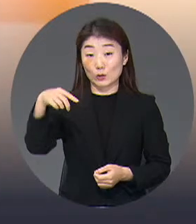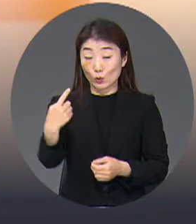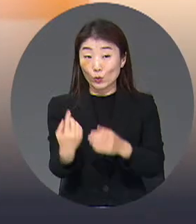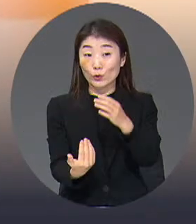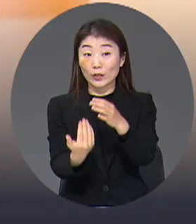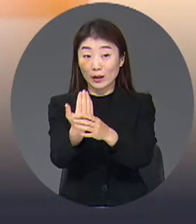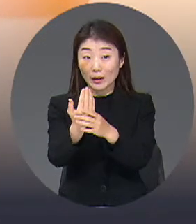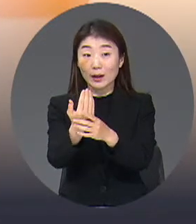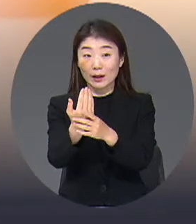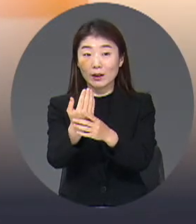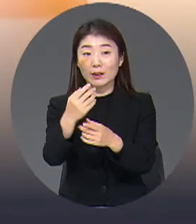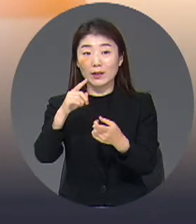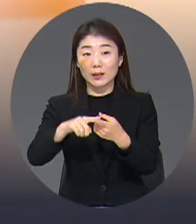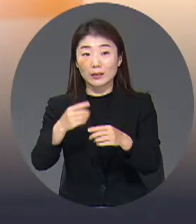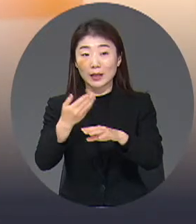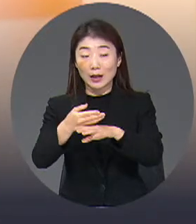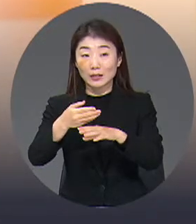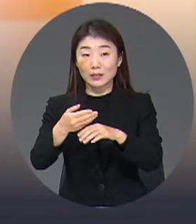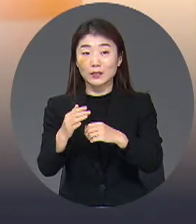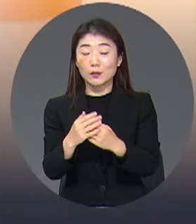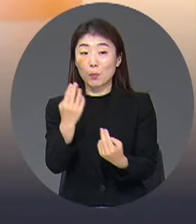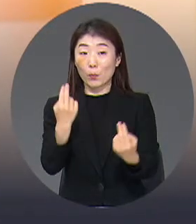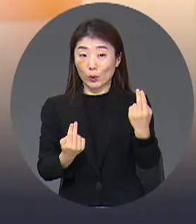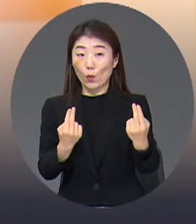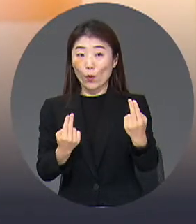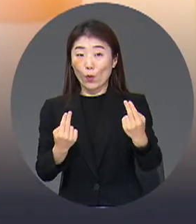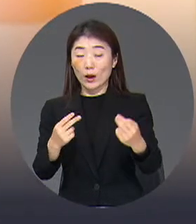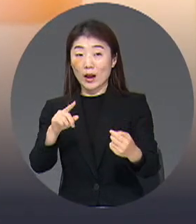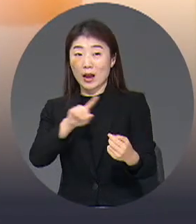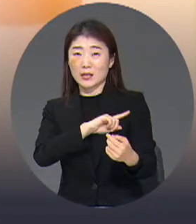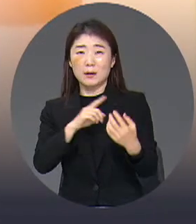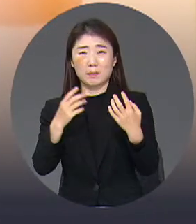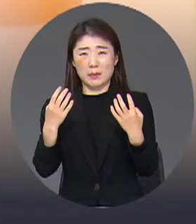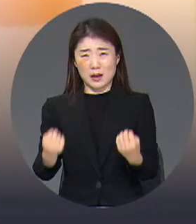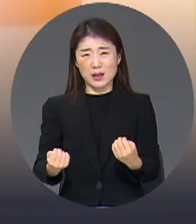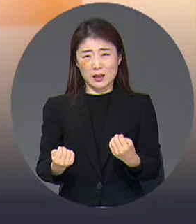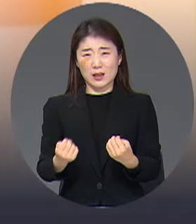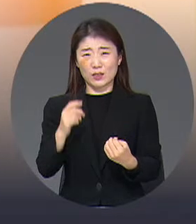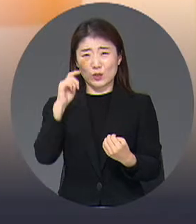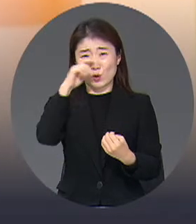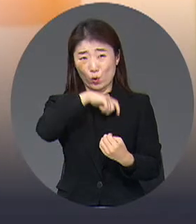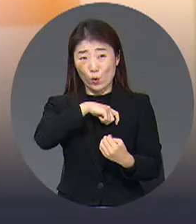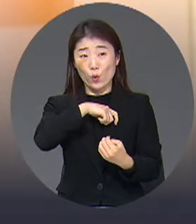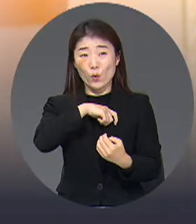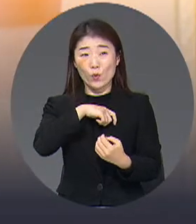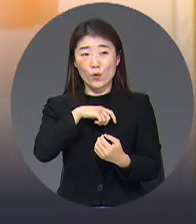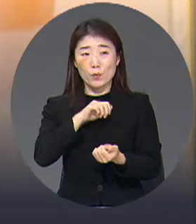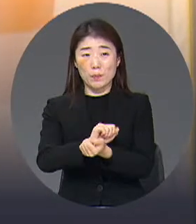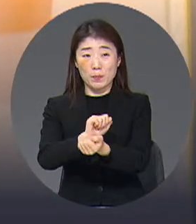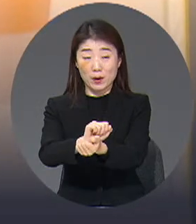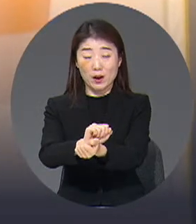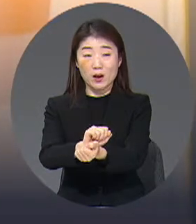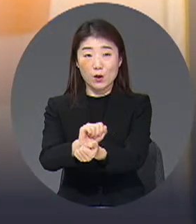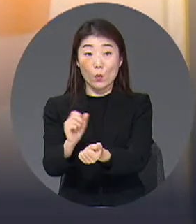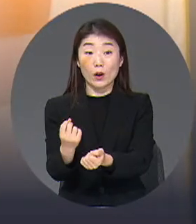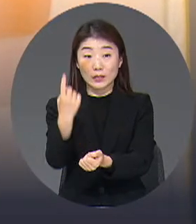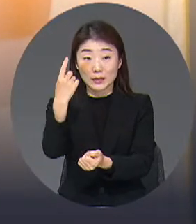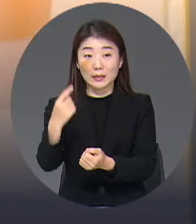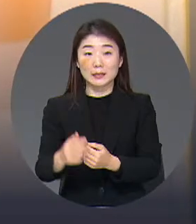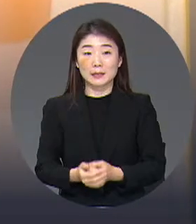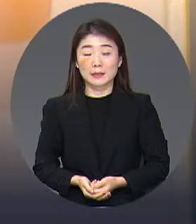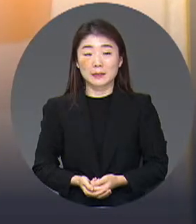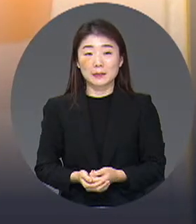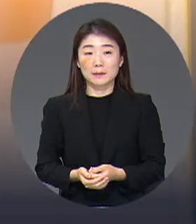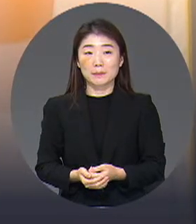발생이 다른 어느 물질보다 가장 높은 탄소가 배출이 되고 있는 오염의 주범입니다.